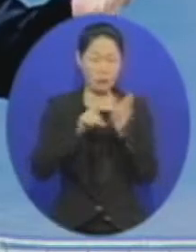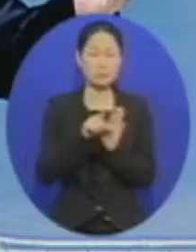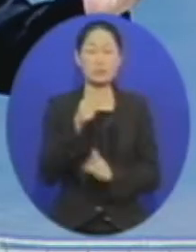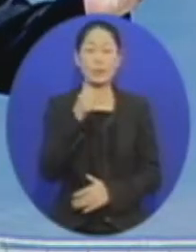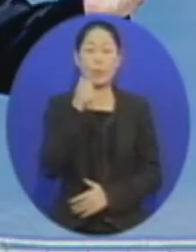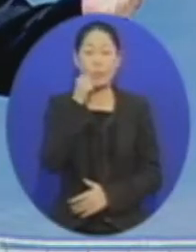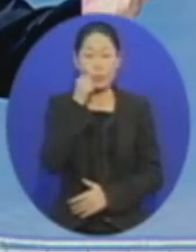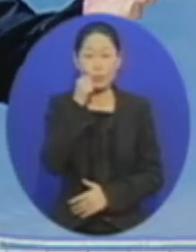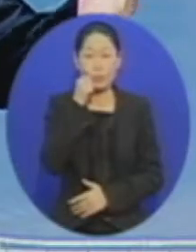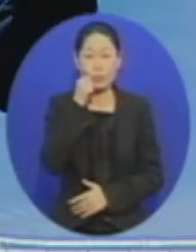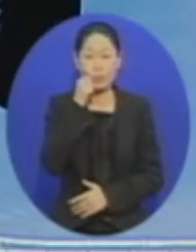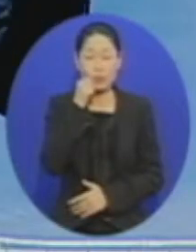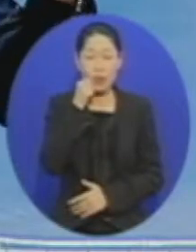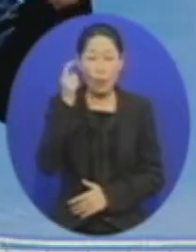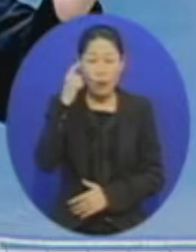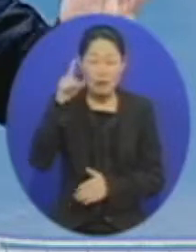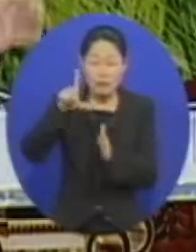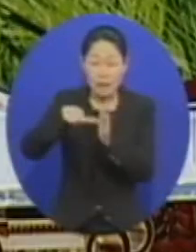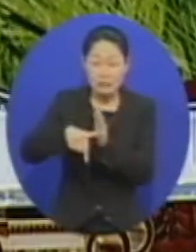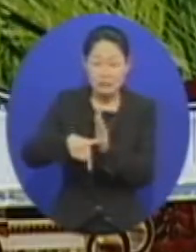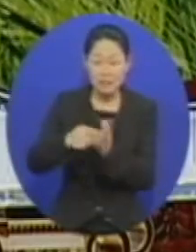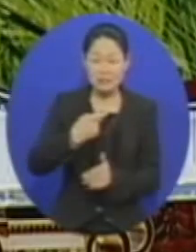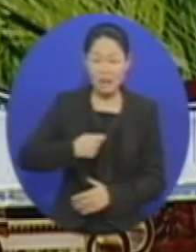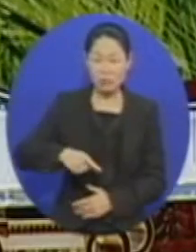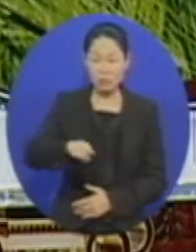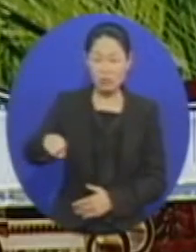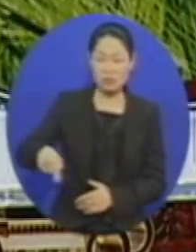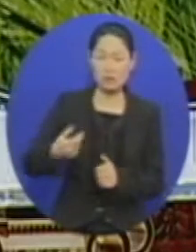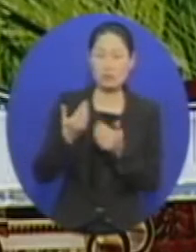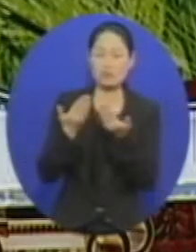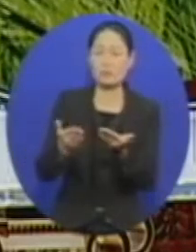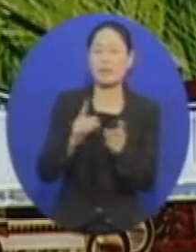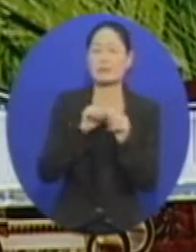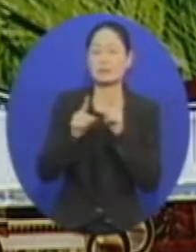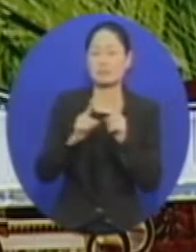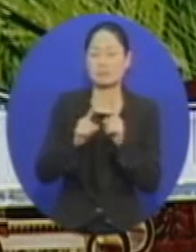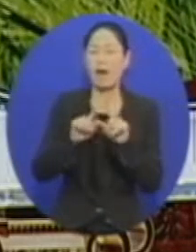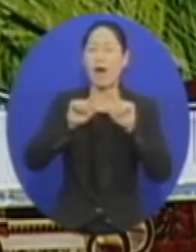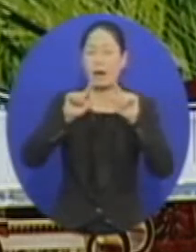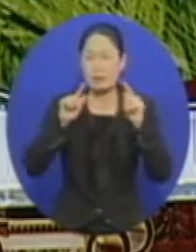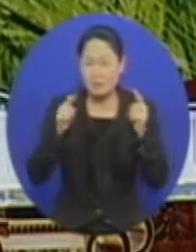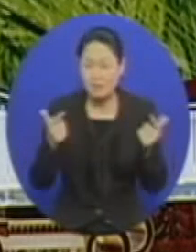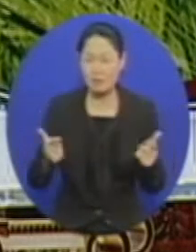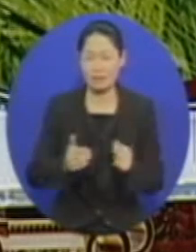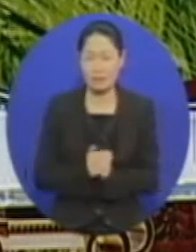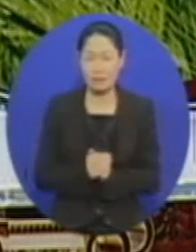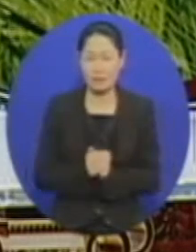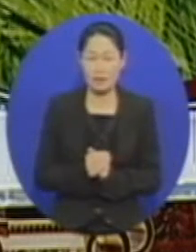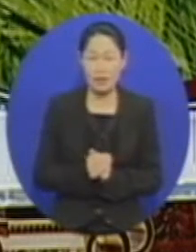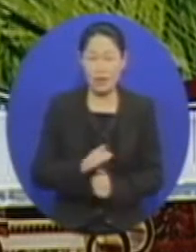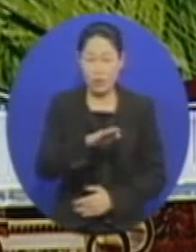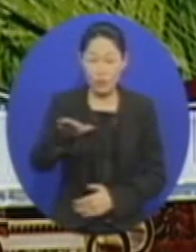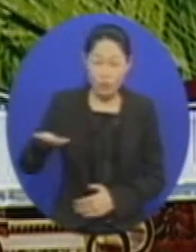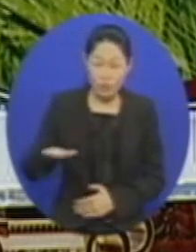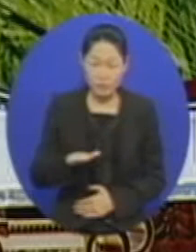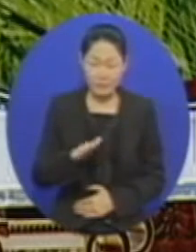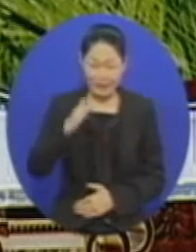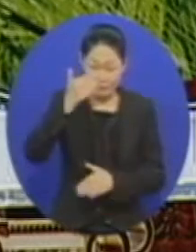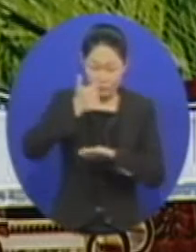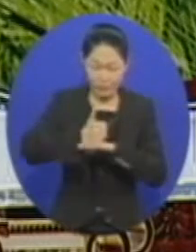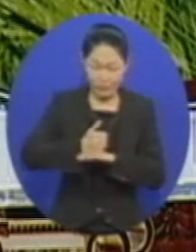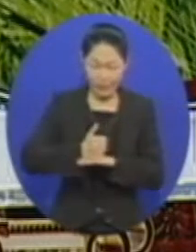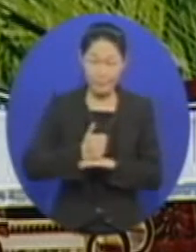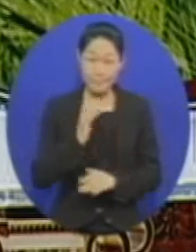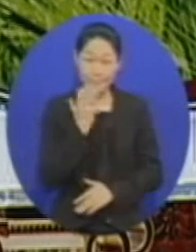대 당시의 사도들에게 하신 말씀이지 그렇지 않습니다 나중에 베드로 사도가